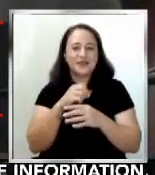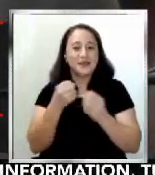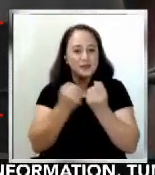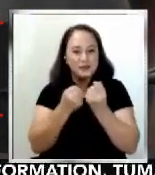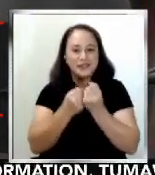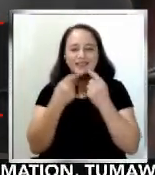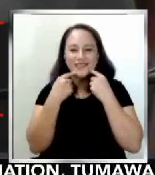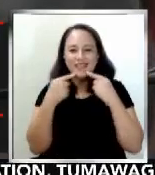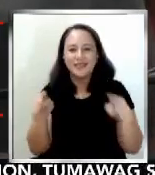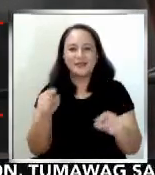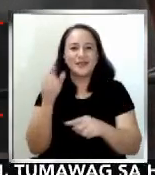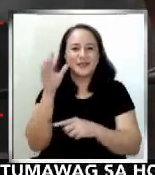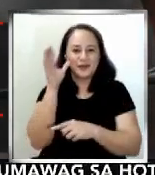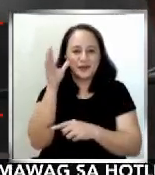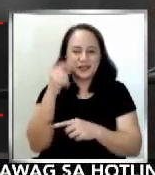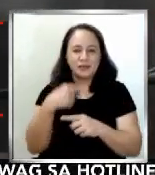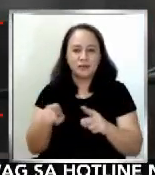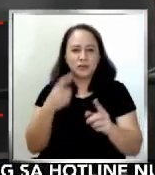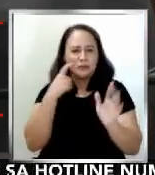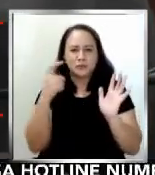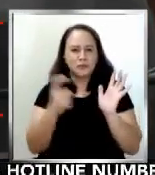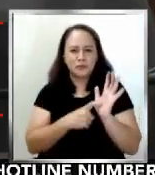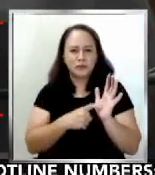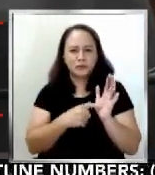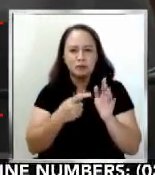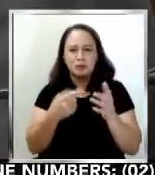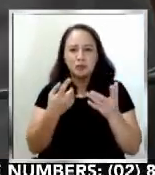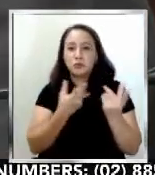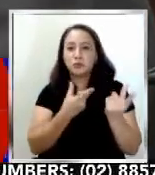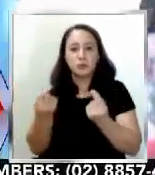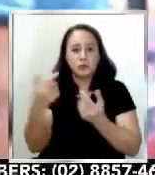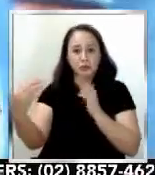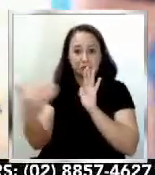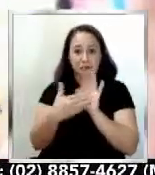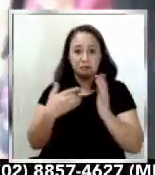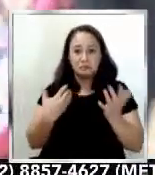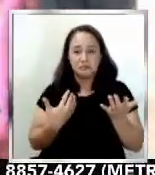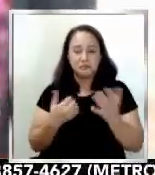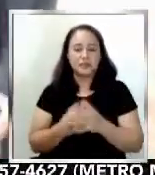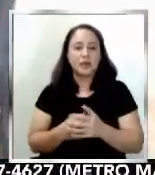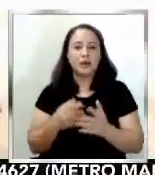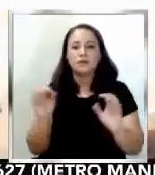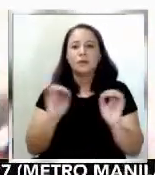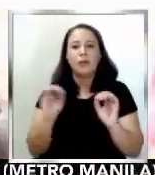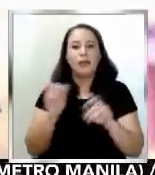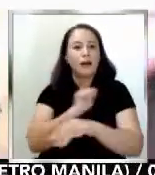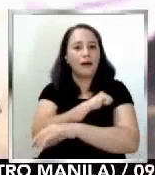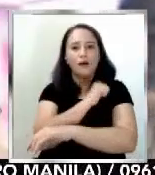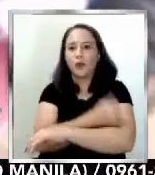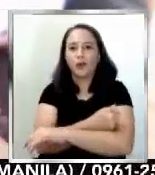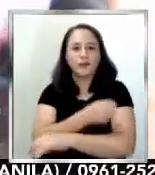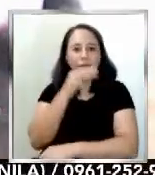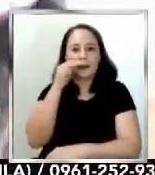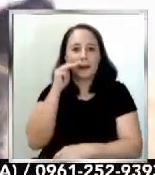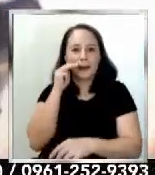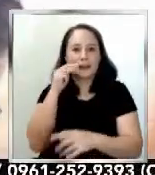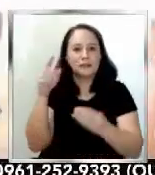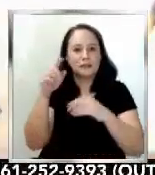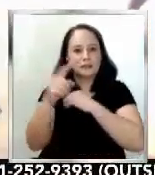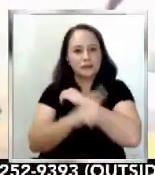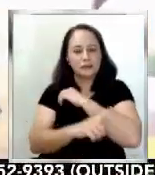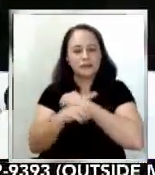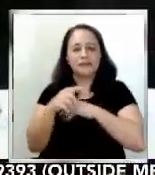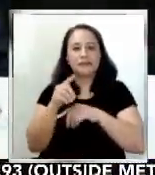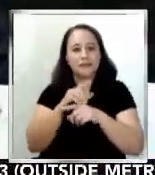ni Matibag, hindi niya kinikilala ang hakbang na ito laban sa kanila. Wala raw otoridad sina Pacquiao na disiplinahin ang national officers